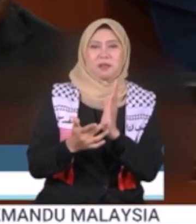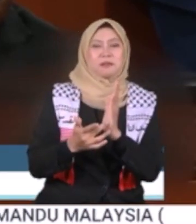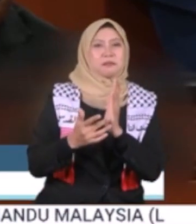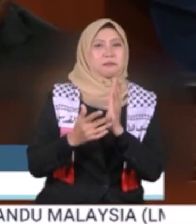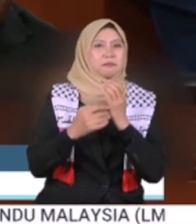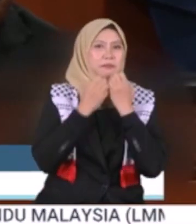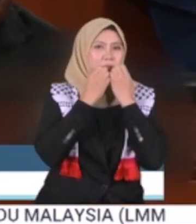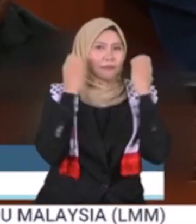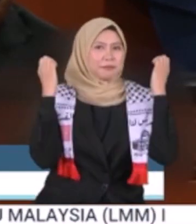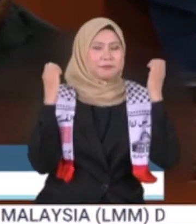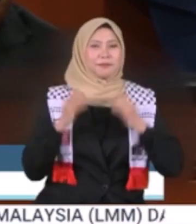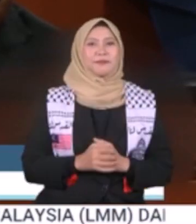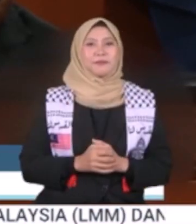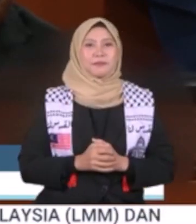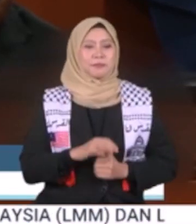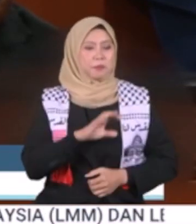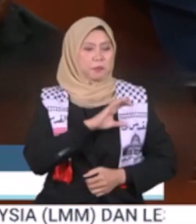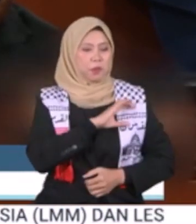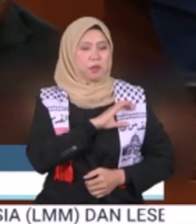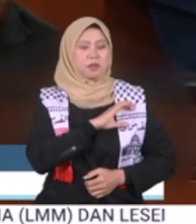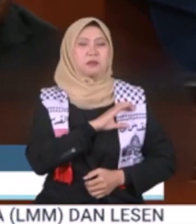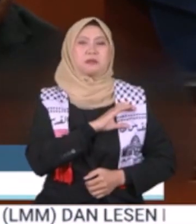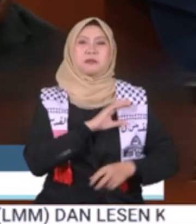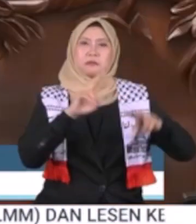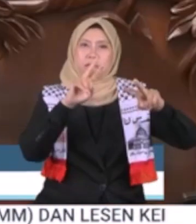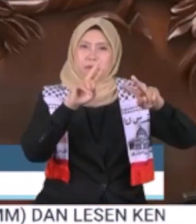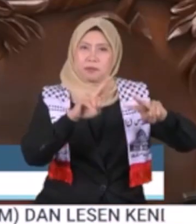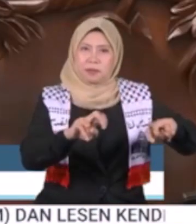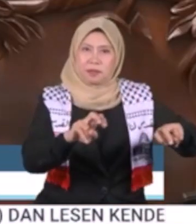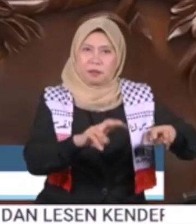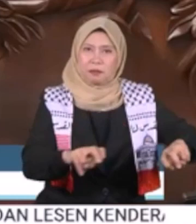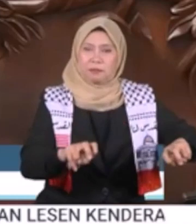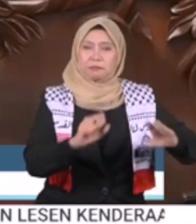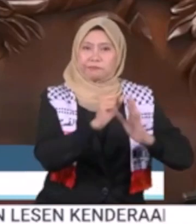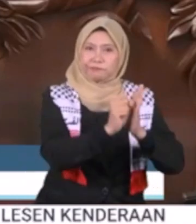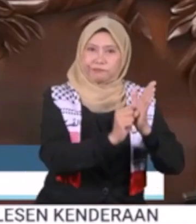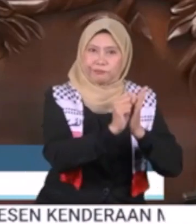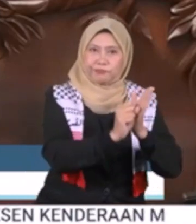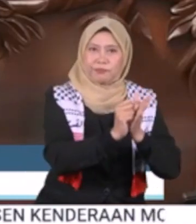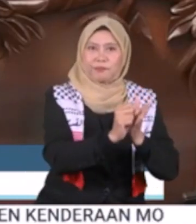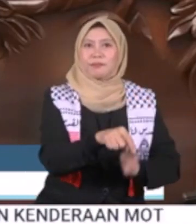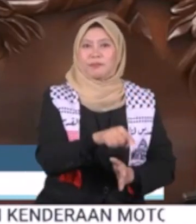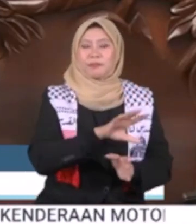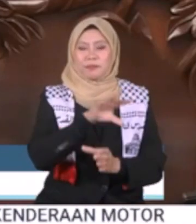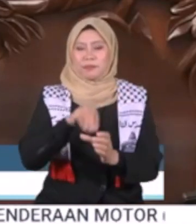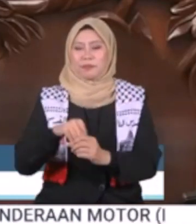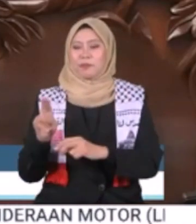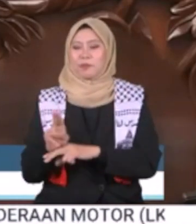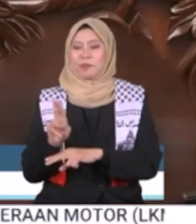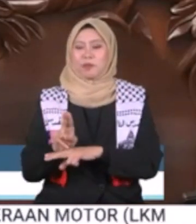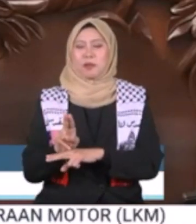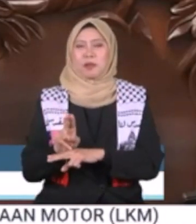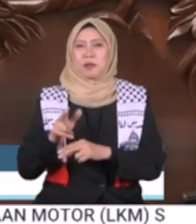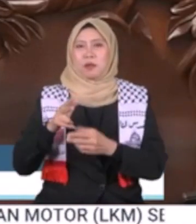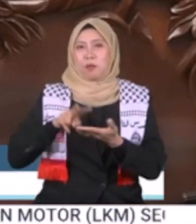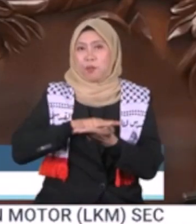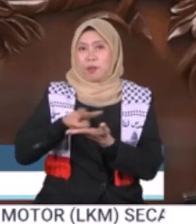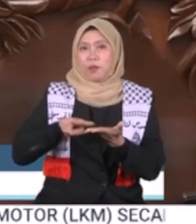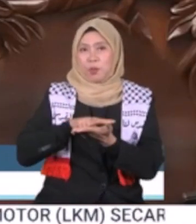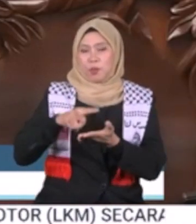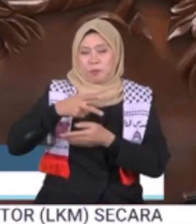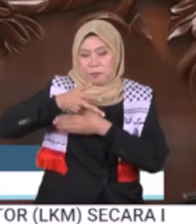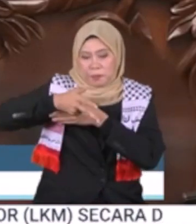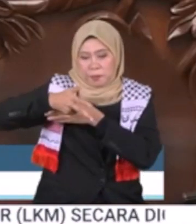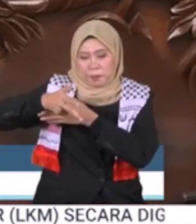canggih pdrm menjalankan siasatan mengikut perubahan arus perdana termasuk penggunaan rakaman